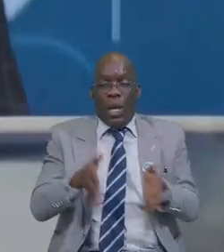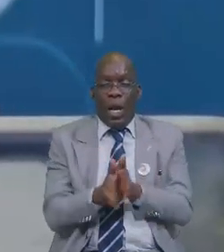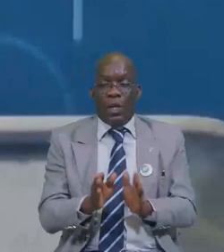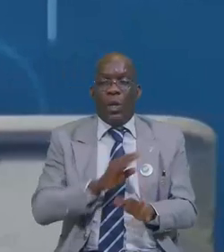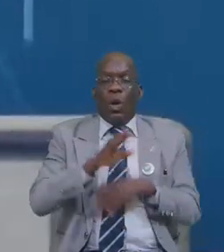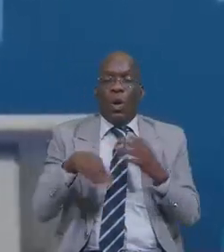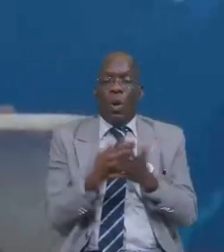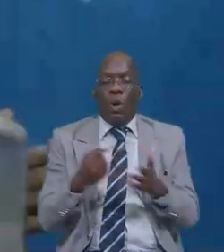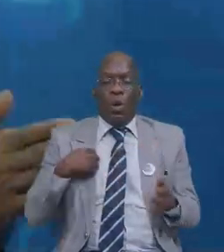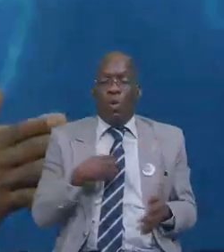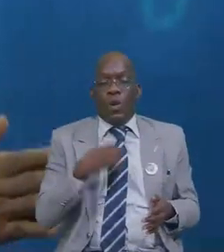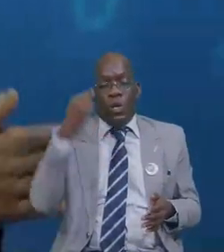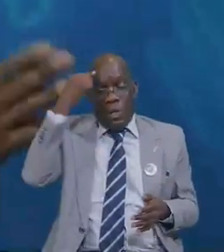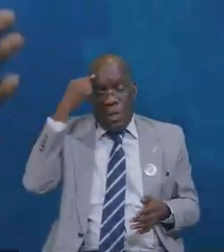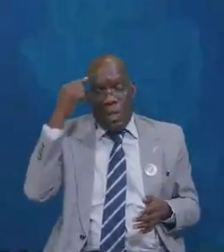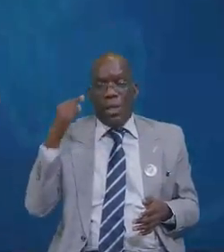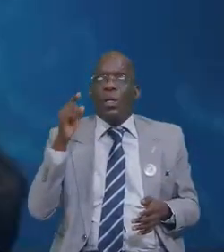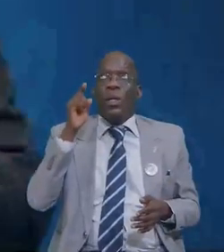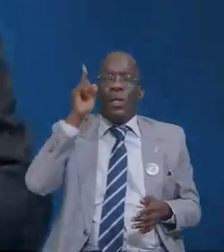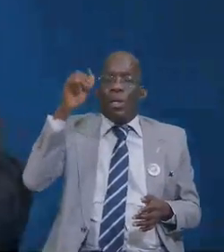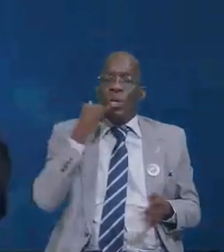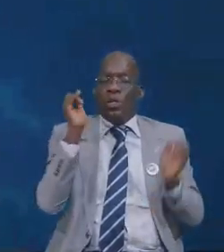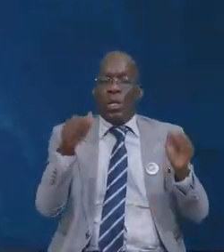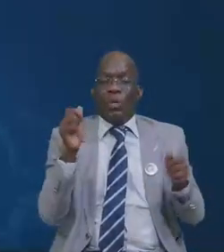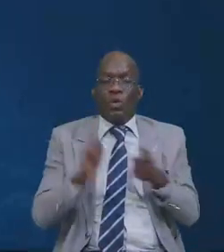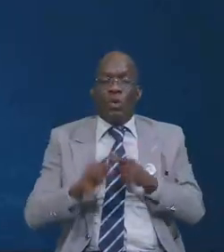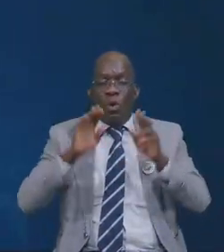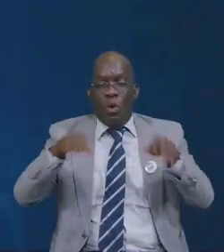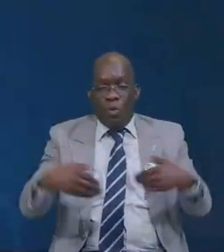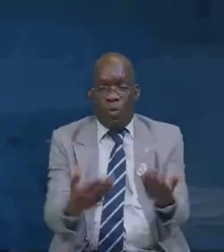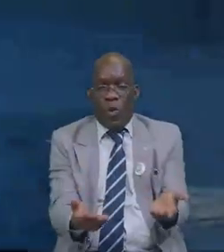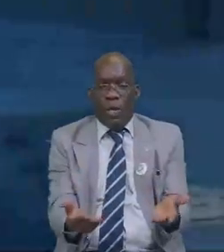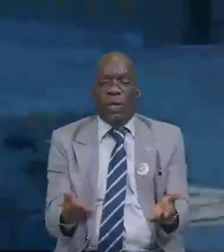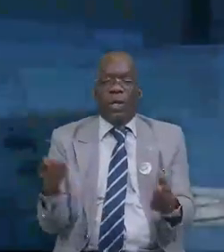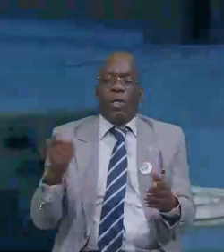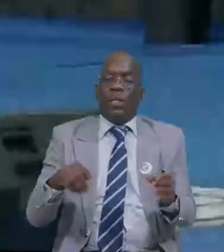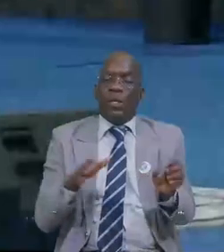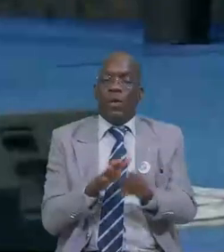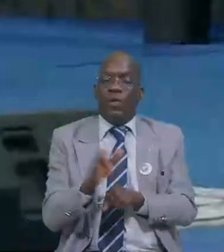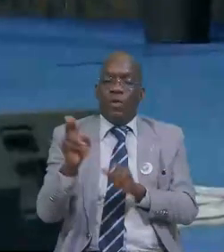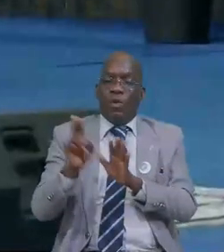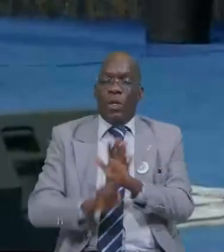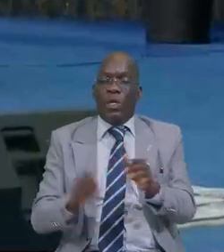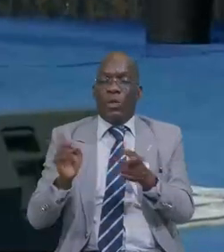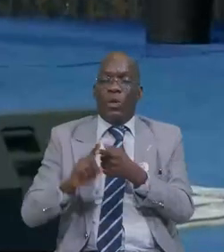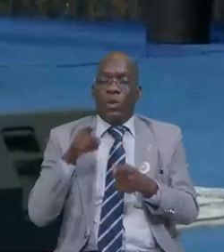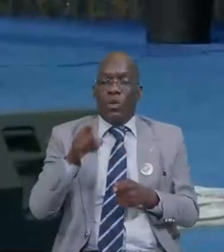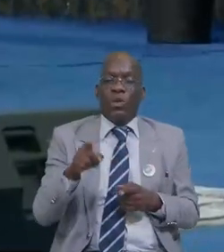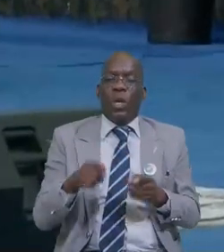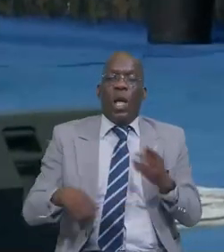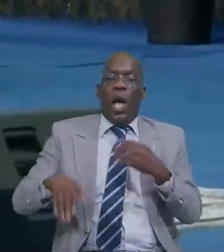ce que nous, ce à quoi nous pensons, il est capable. Il peut tout pourvoir. La plénitude pour toi. Et il